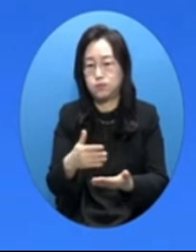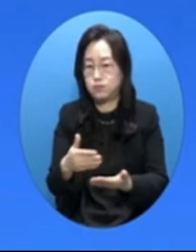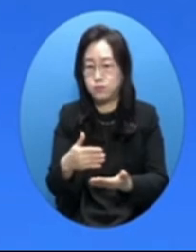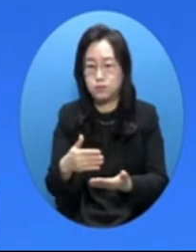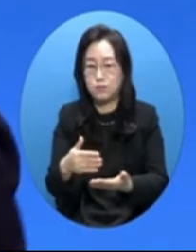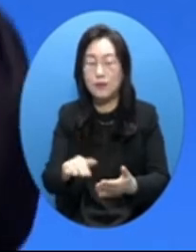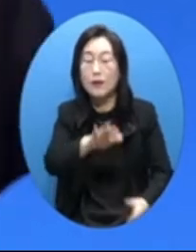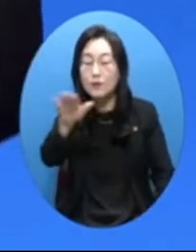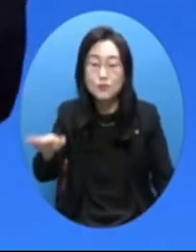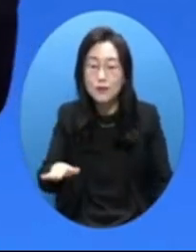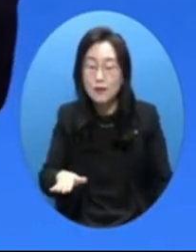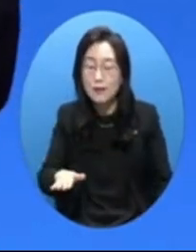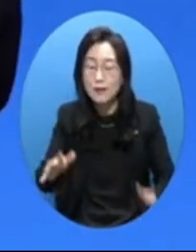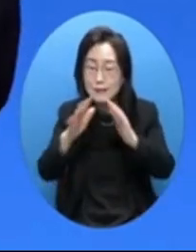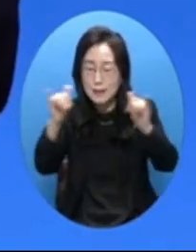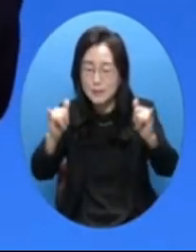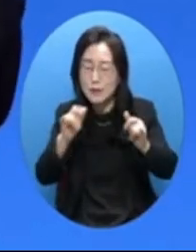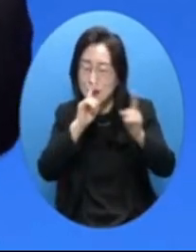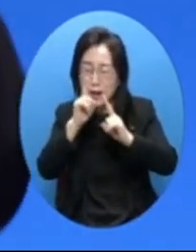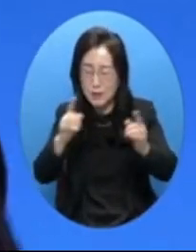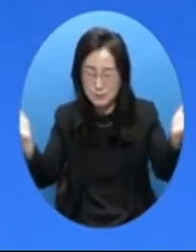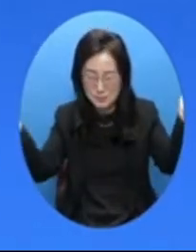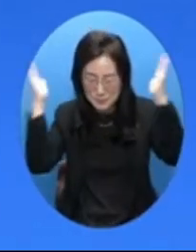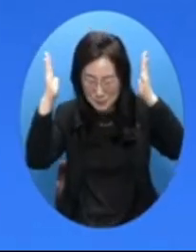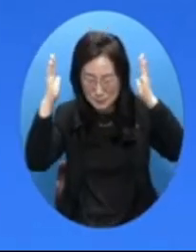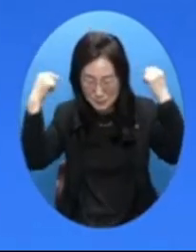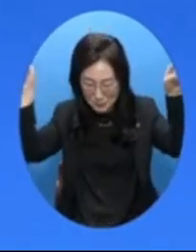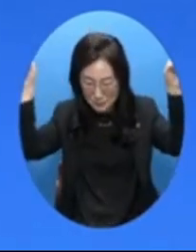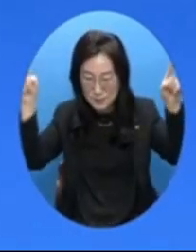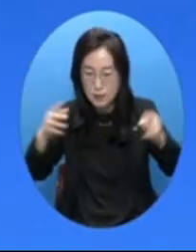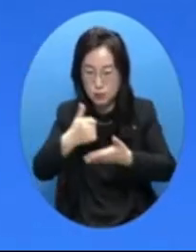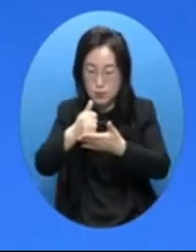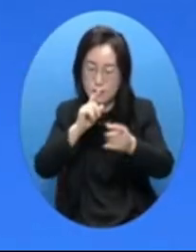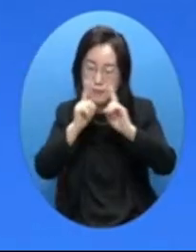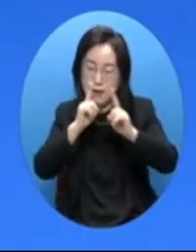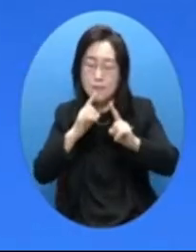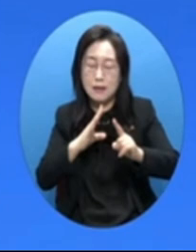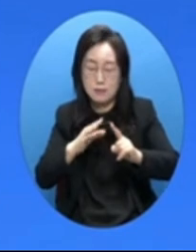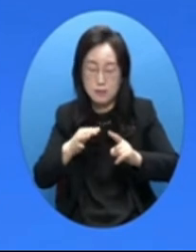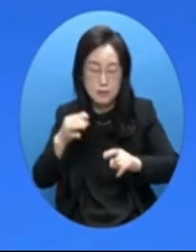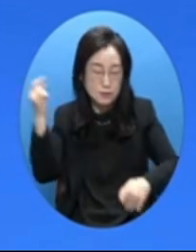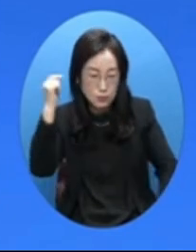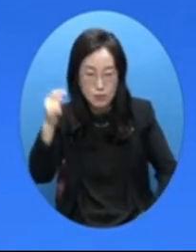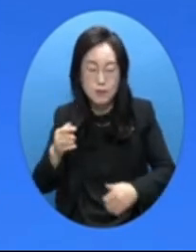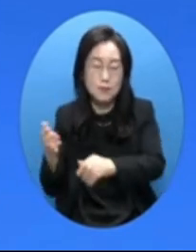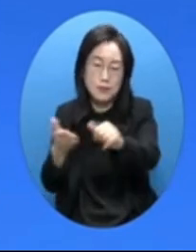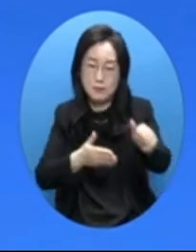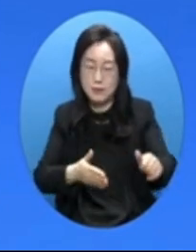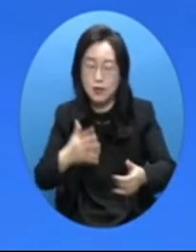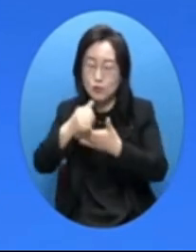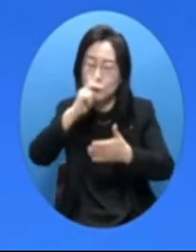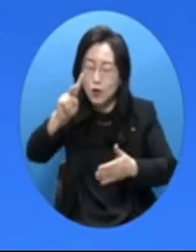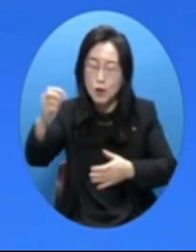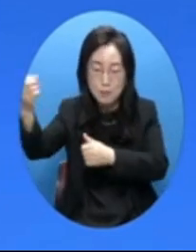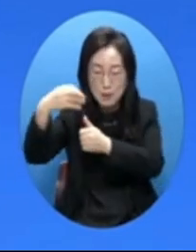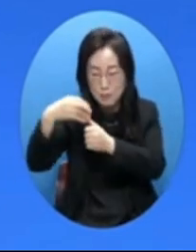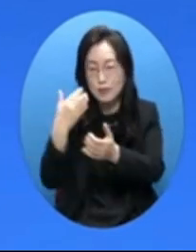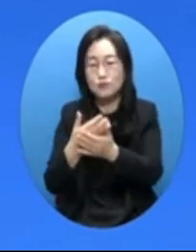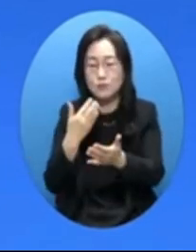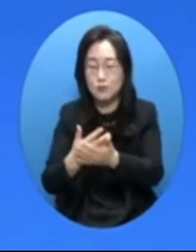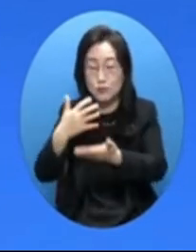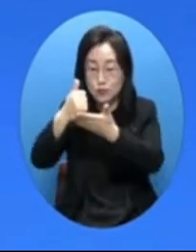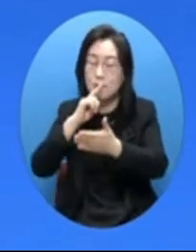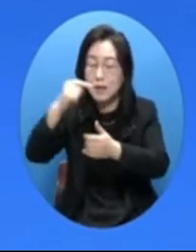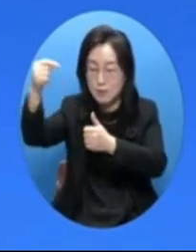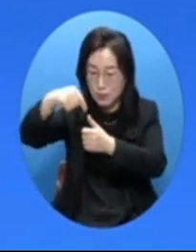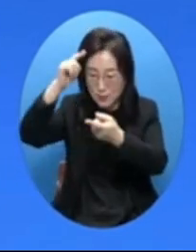그렇기 때문에 우리가 사람들의 얘기를 귀를 닫아버리고 주님의 음성을 들어야 되는 것입니다 주연에게 말씀하여 주옵소서 내가 주님의 음성을